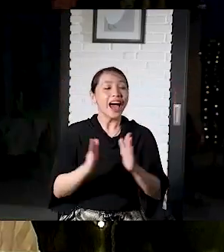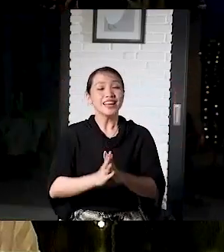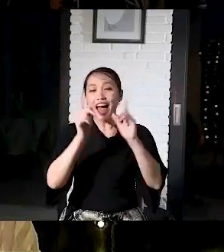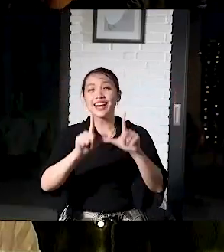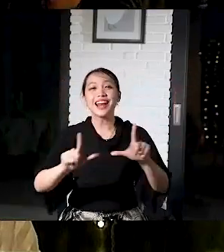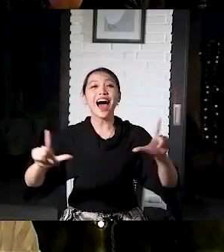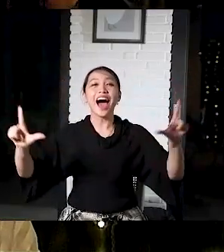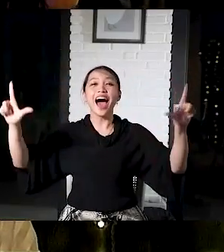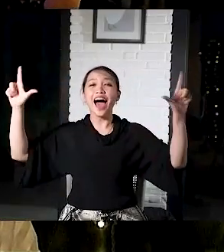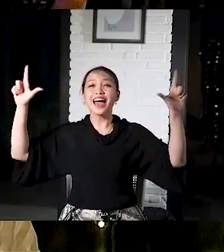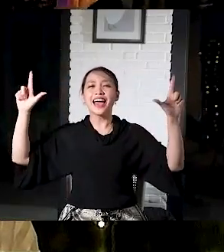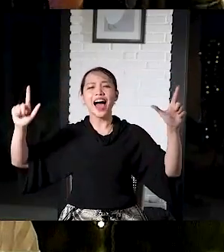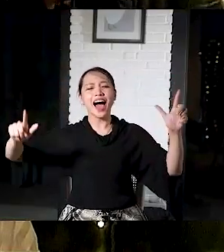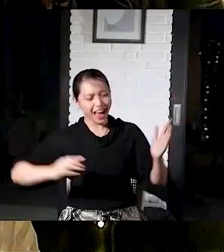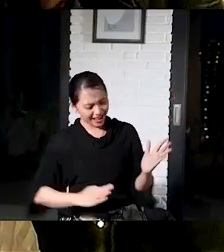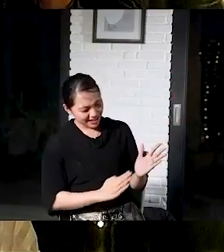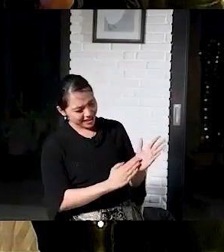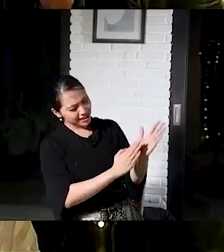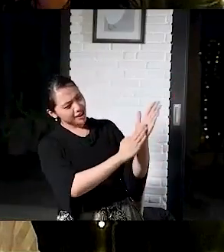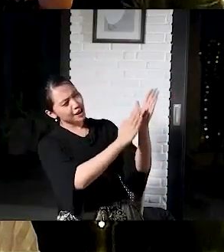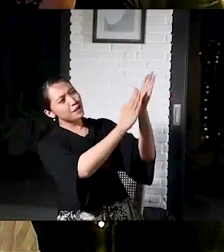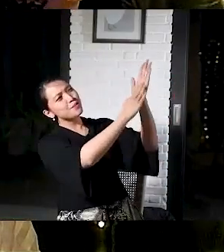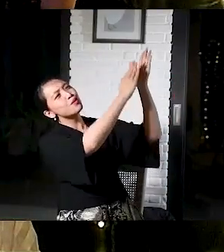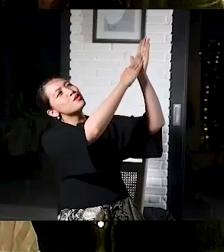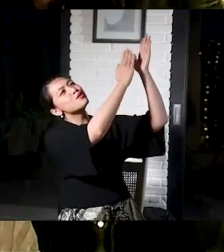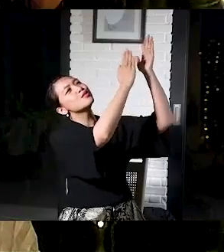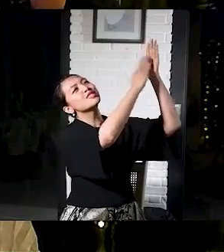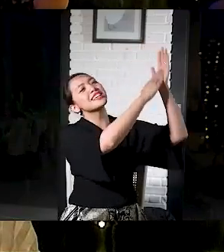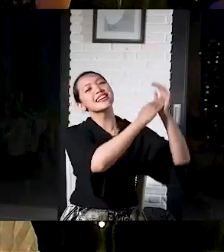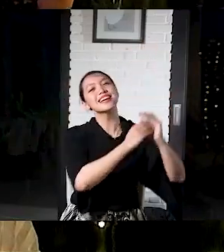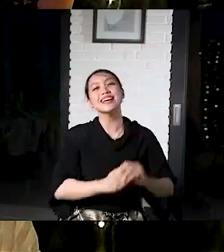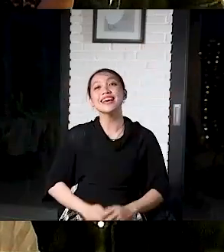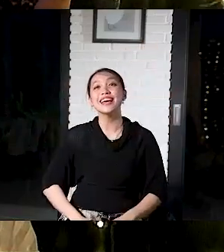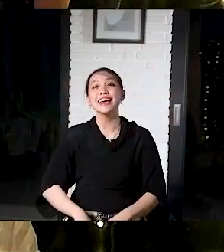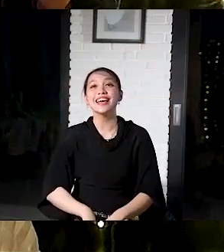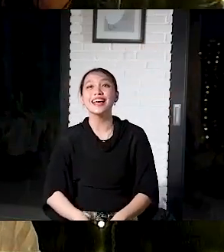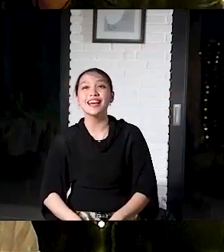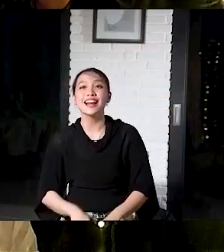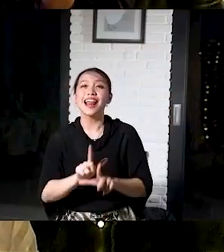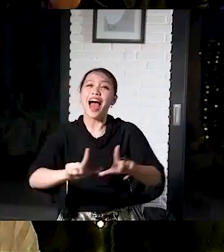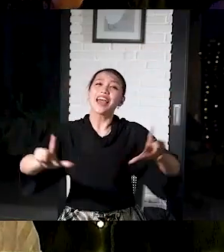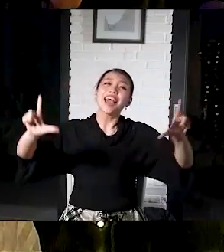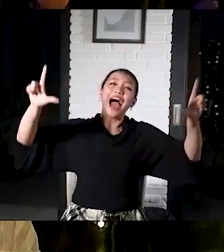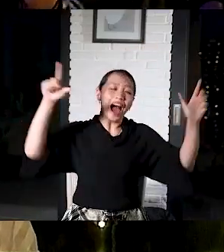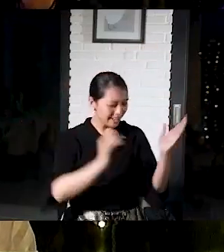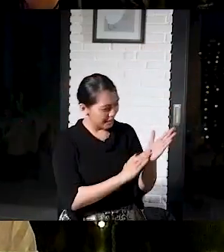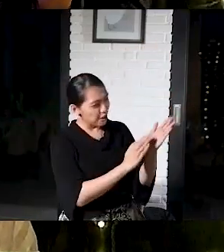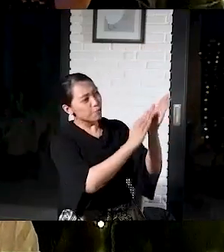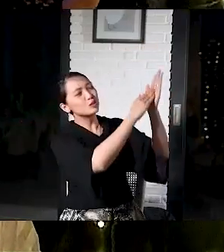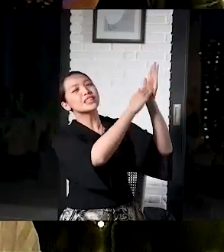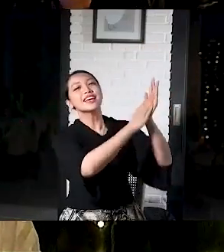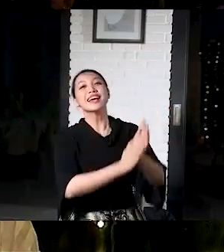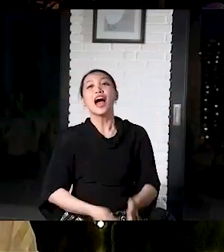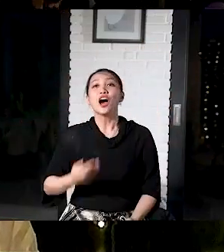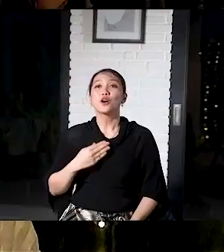besar. Tuhan, namamu besar. Tuhan, namamu besar. Tuhan, namamu besar.